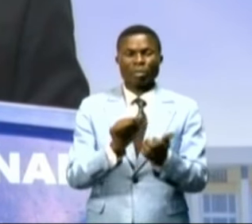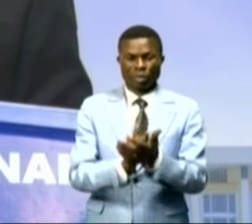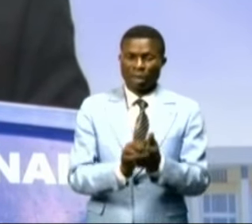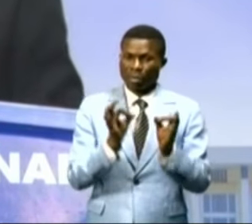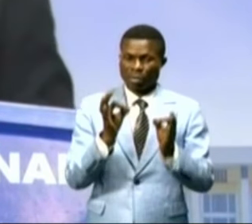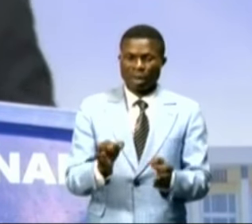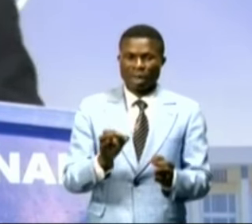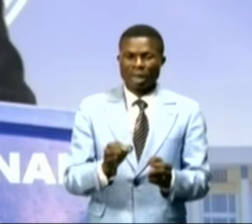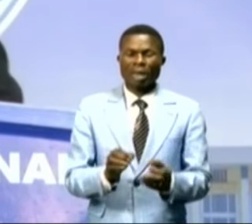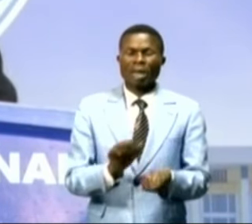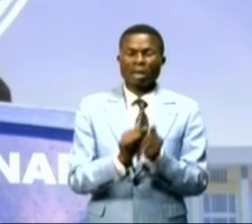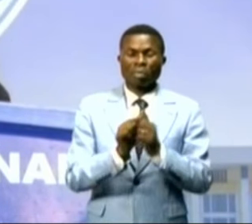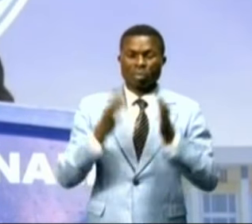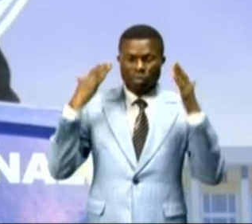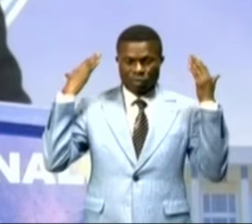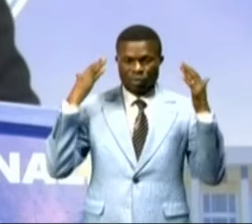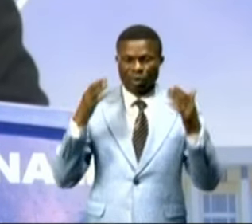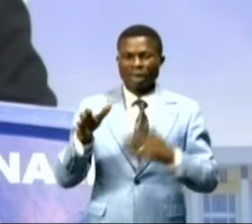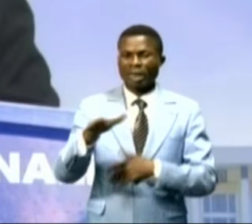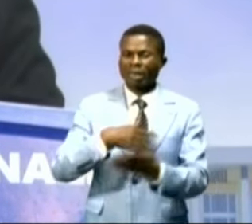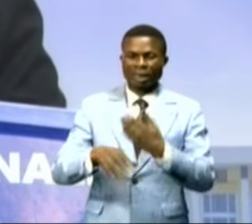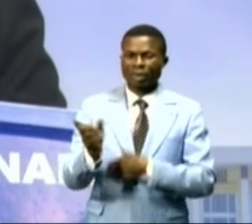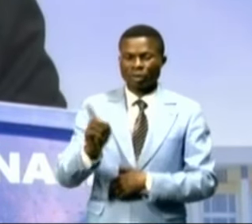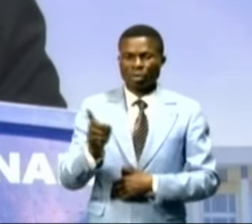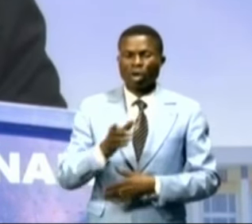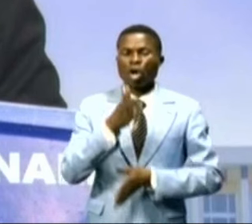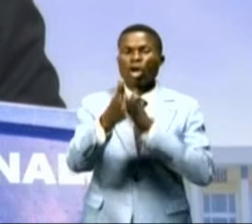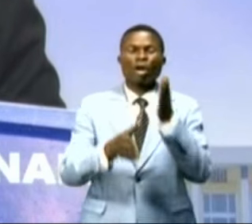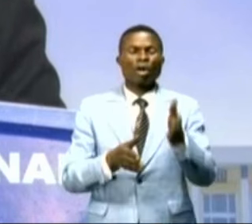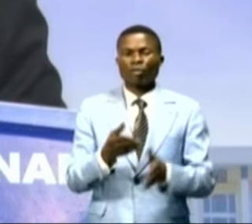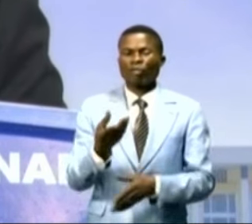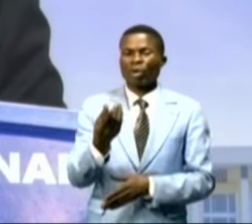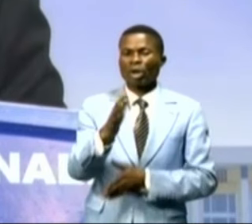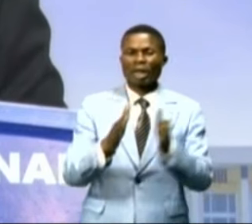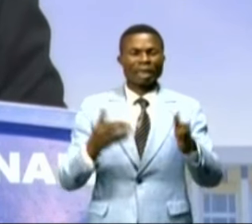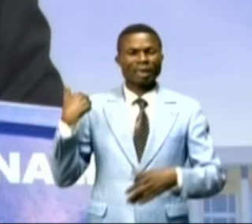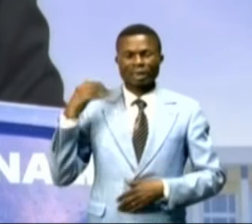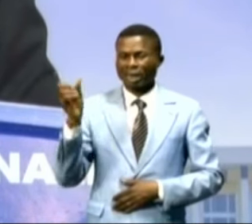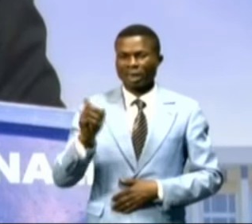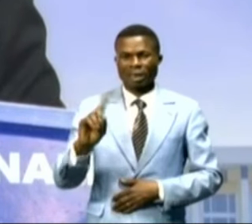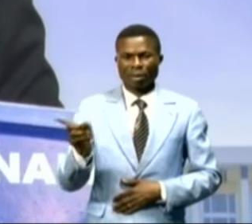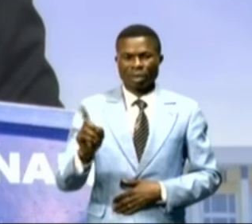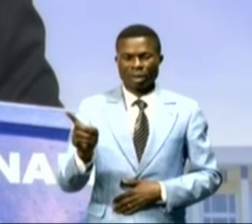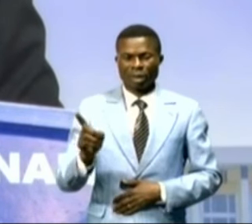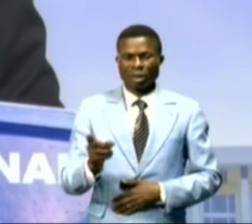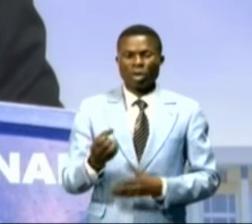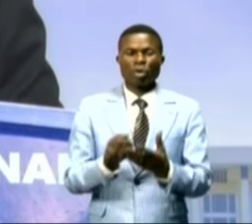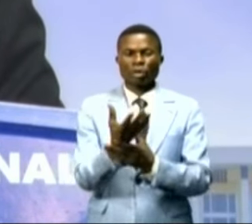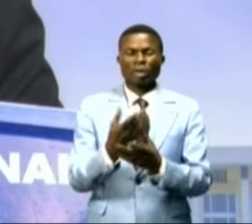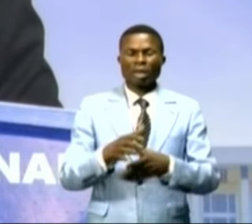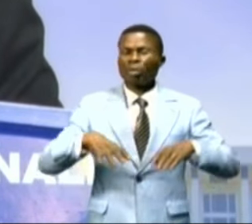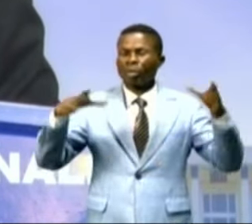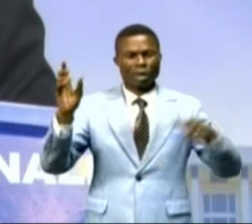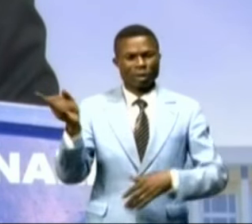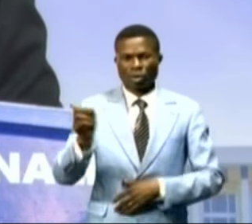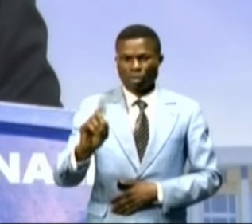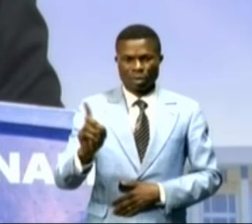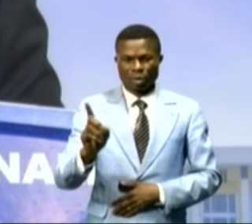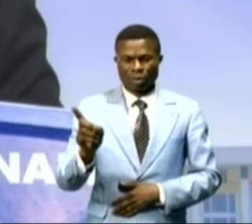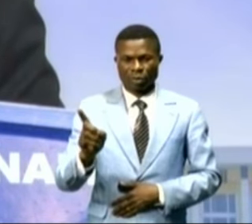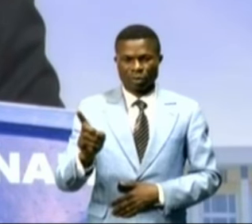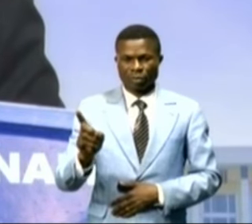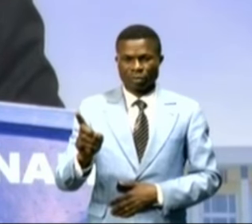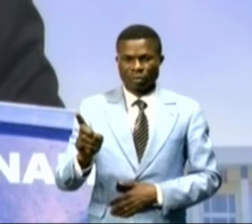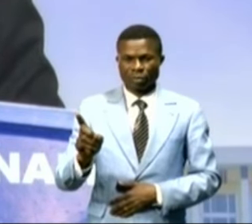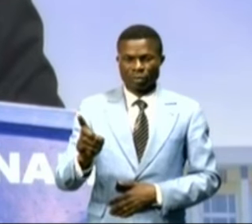eu abus de finances publiques, il n'y a pas eu extravagance, il n'y a pas eu exagération. Notre